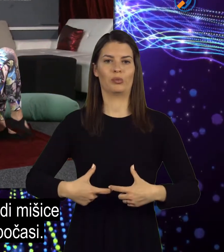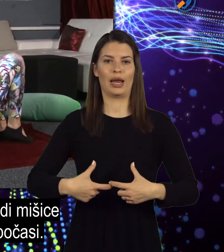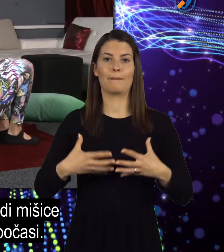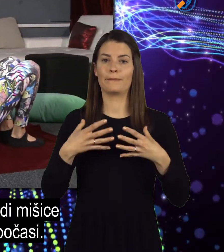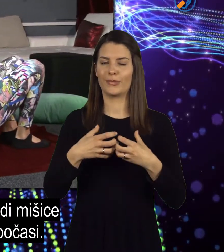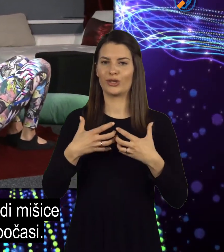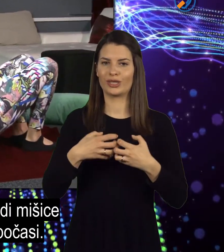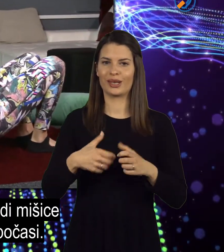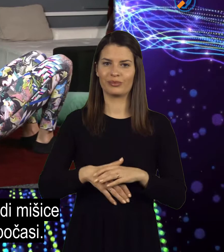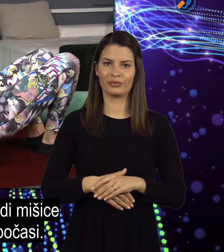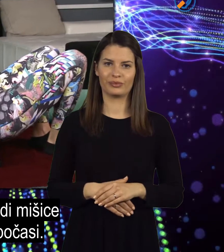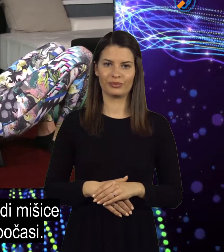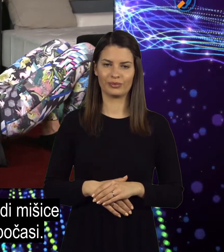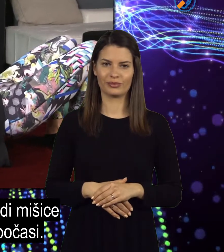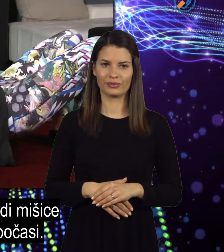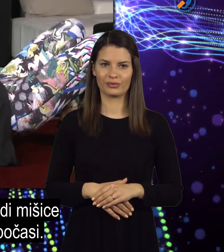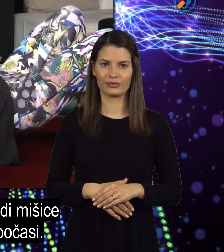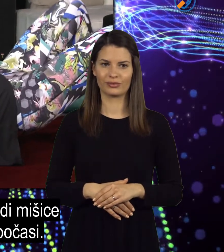trupa.